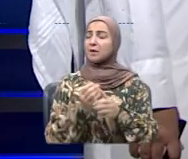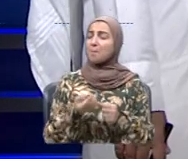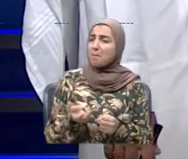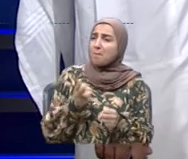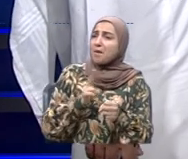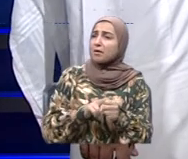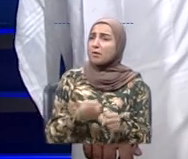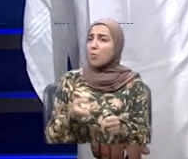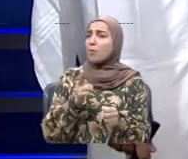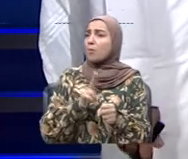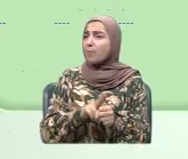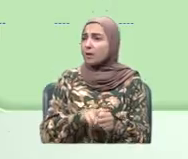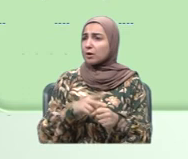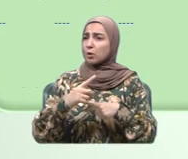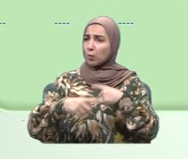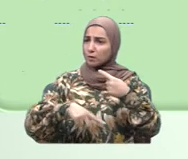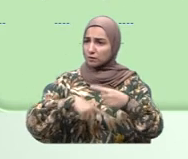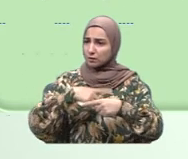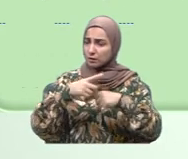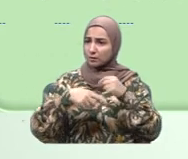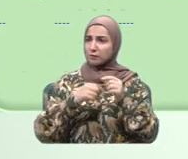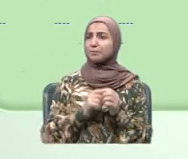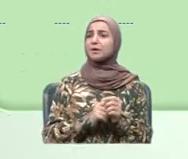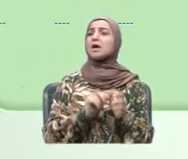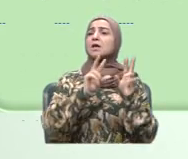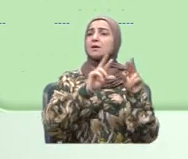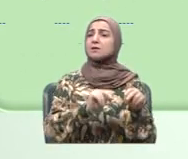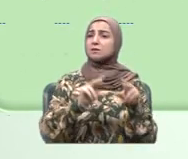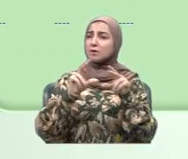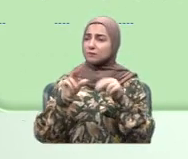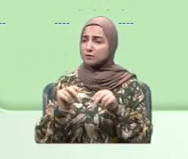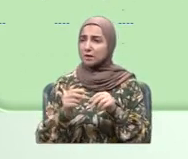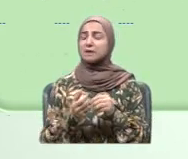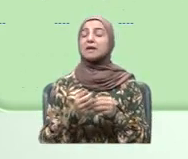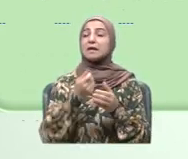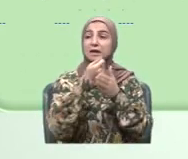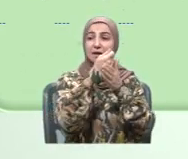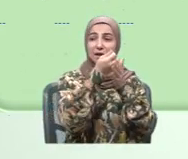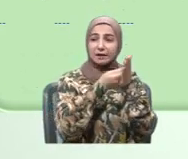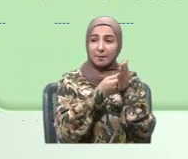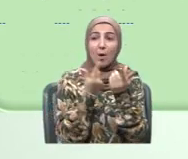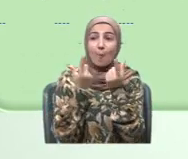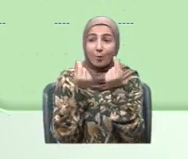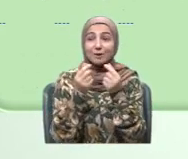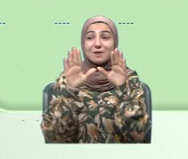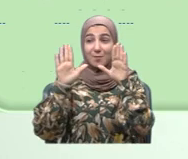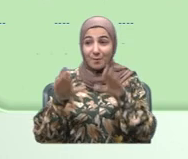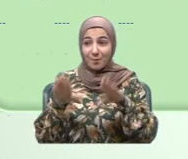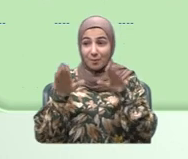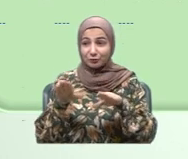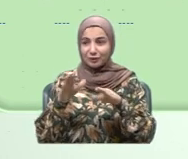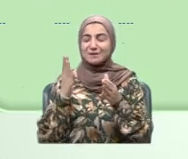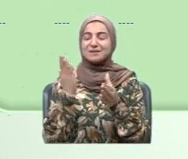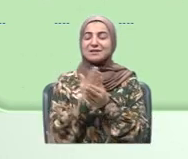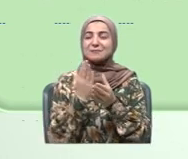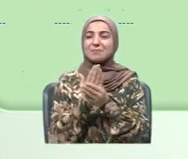بعد أخرى يواصل الكاتب على نفس النقطة، وأن جودة الكتابات هي السبب الأول والأخير